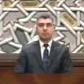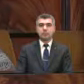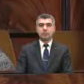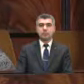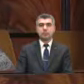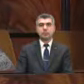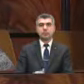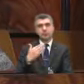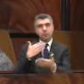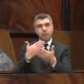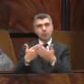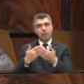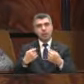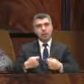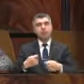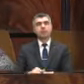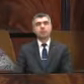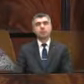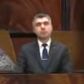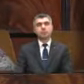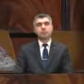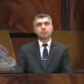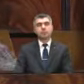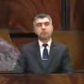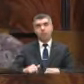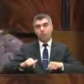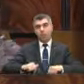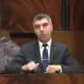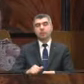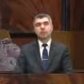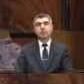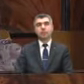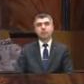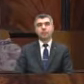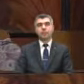شكرا سيدة الرئيسة. السيد الوزير المحترم،